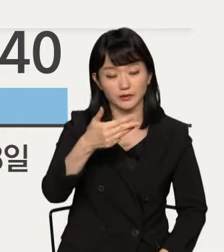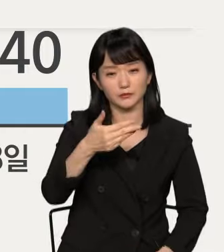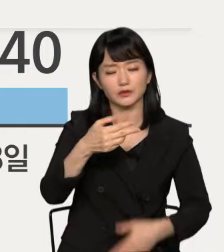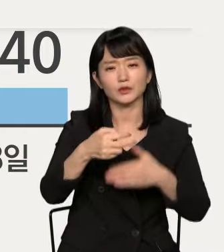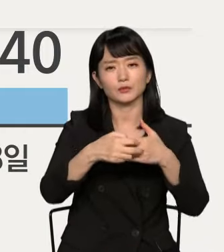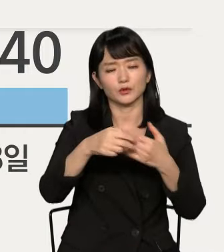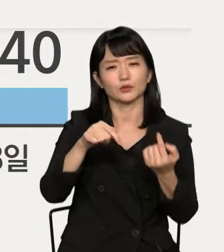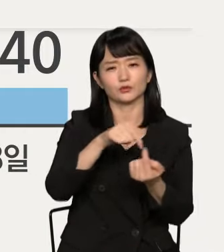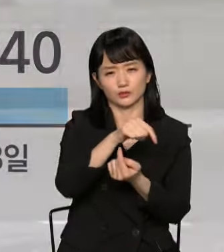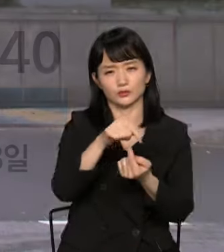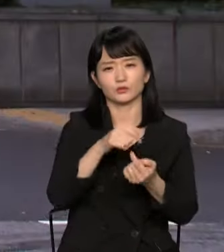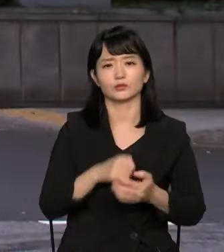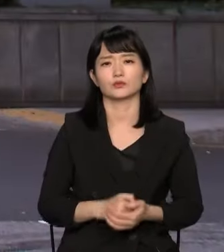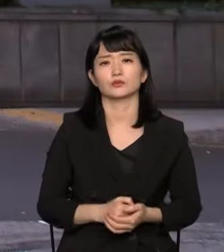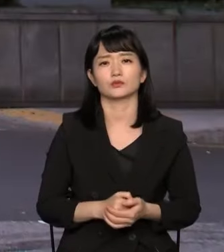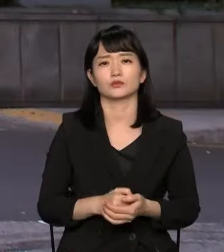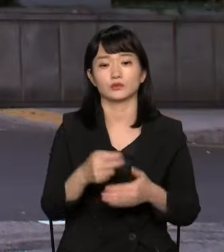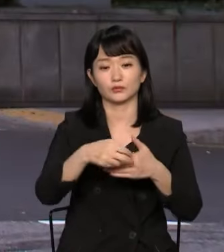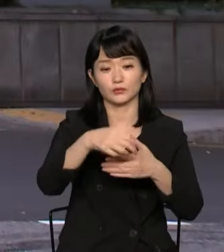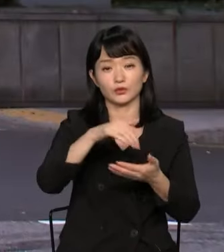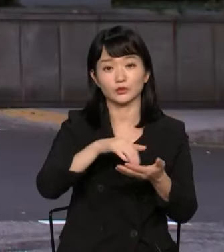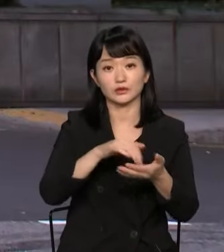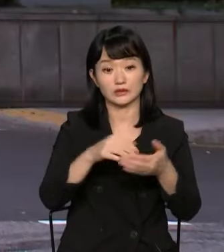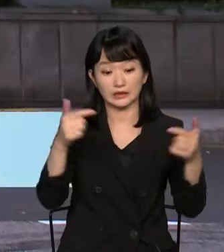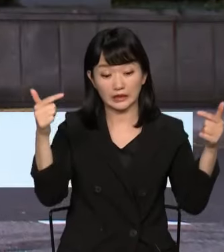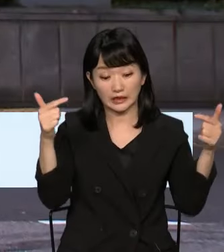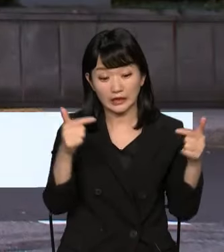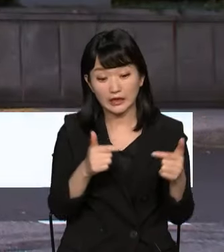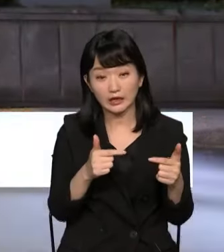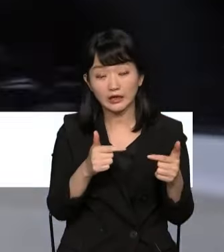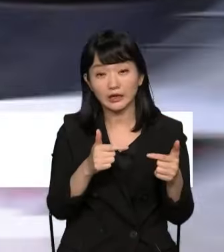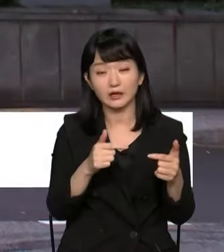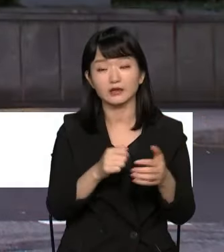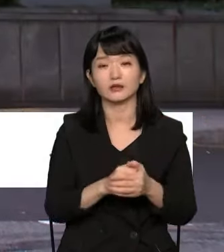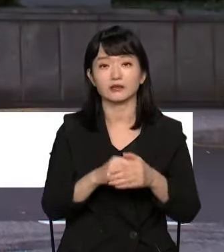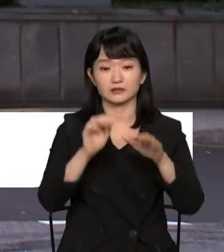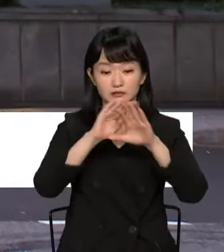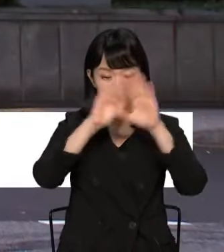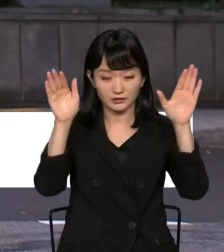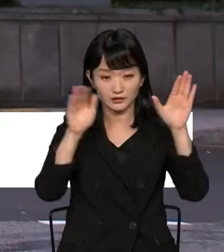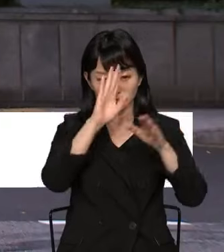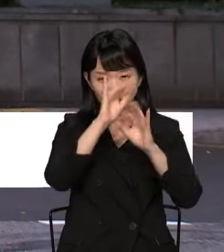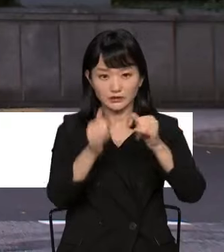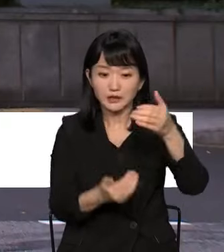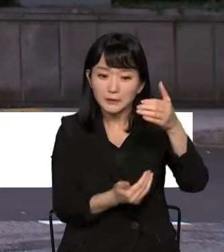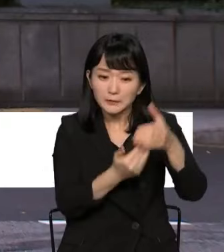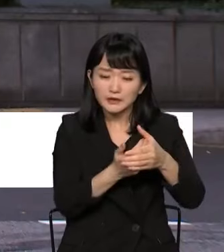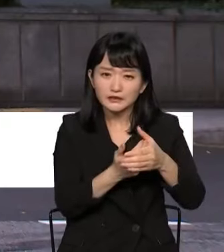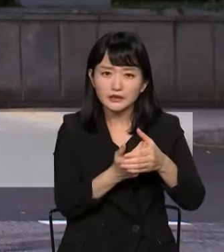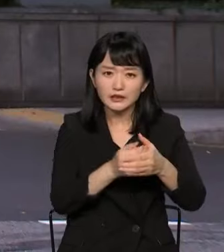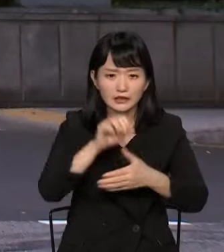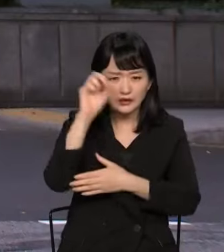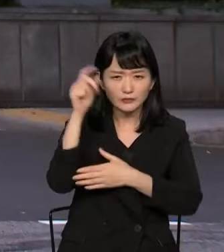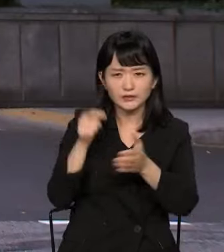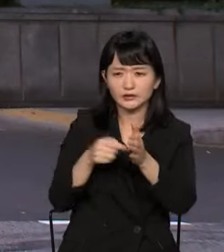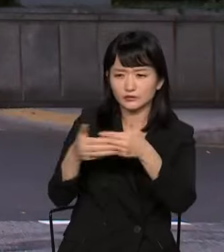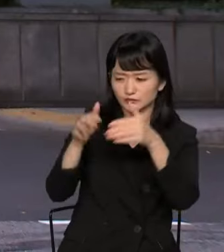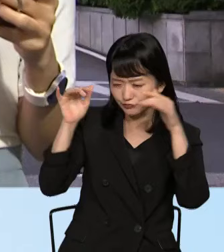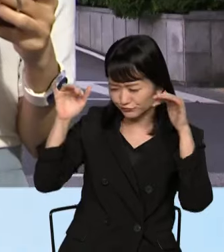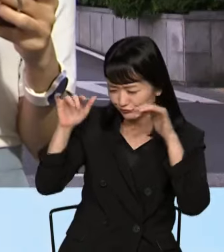엽니다 이렇게 문여는 병원이 확 줄면 낮 동안 발생한 환자가 응급실로 쏠리게 됩니다